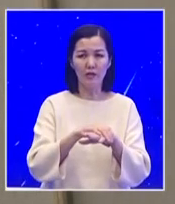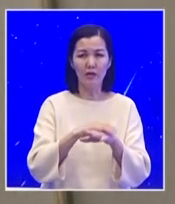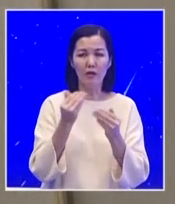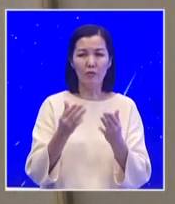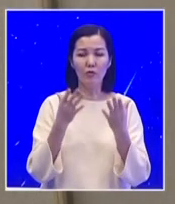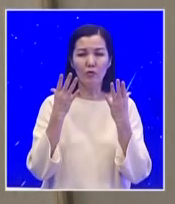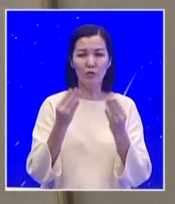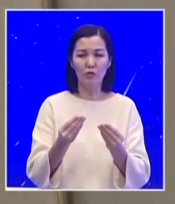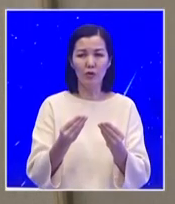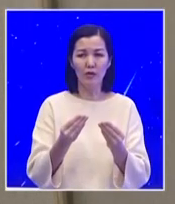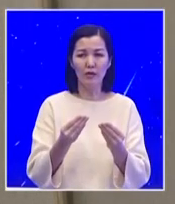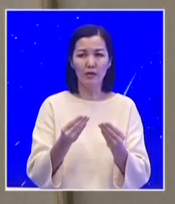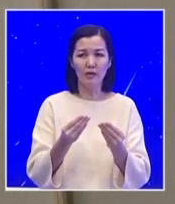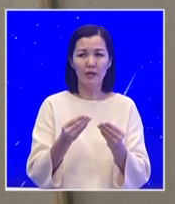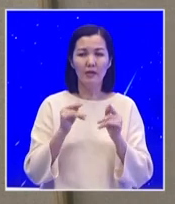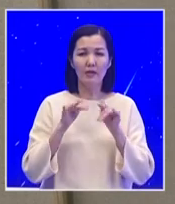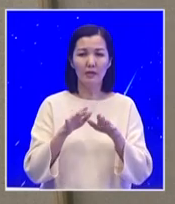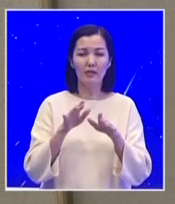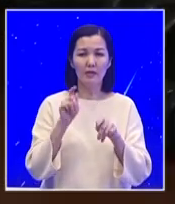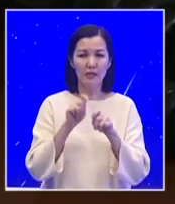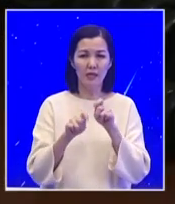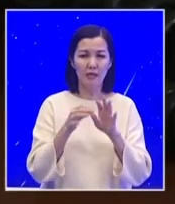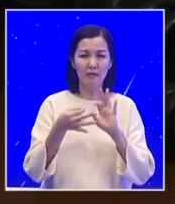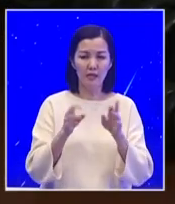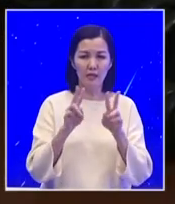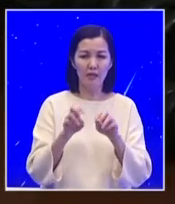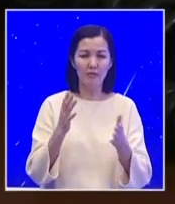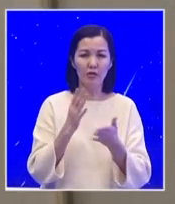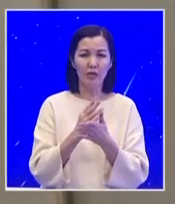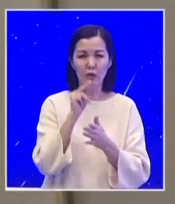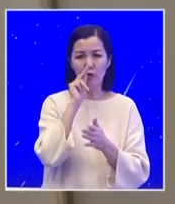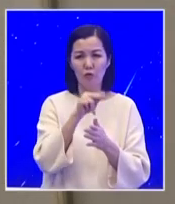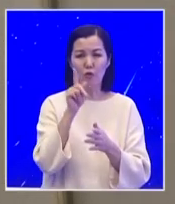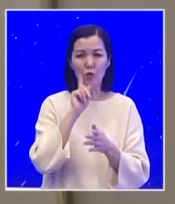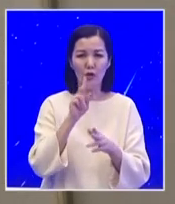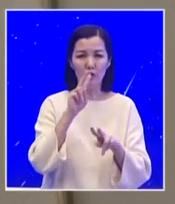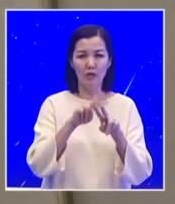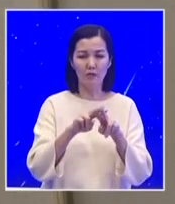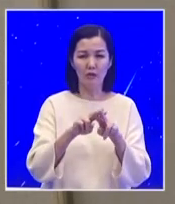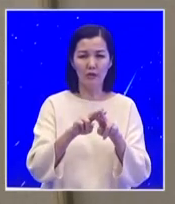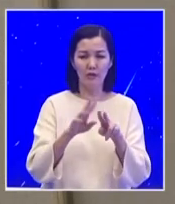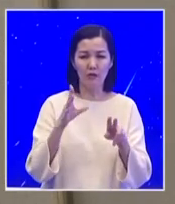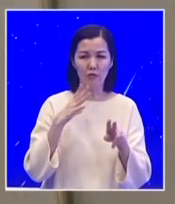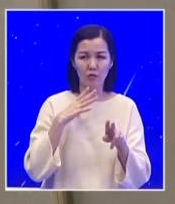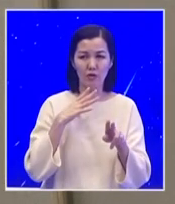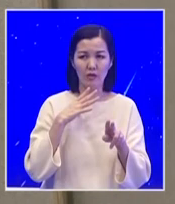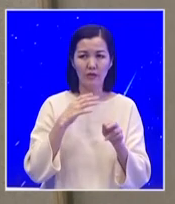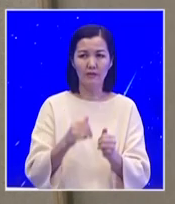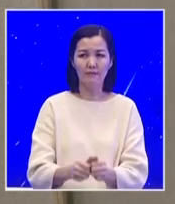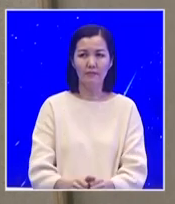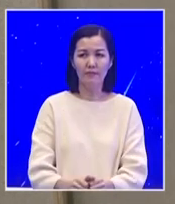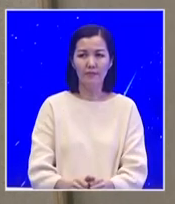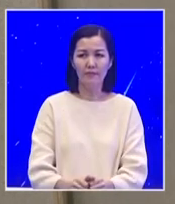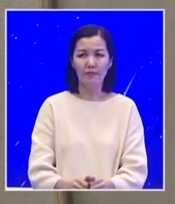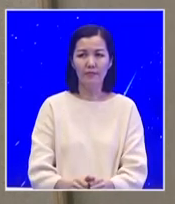таңда істің мән-жайы анықталып жатыр. Күдікті уақытша ұстау изоляторына қамаққа алынды.